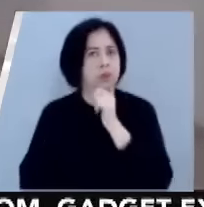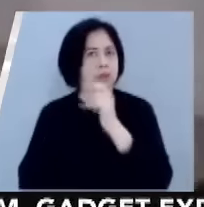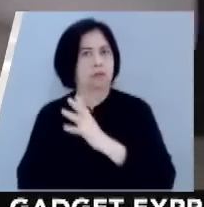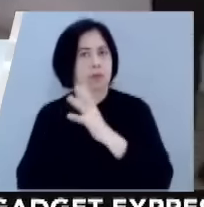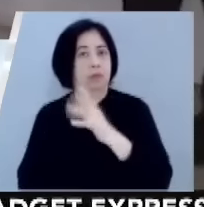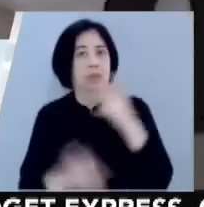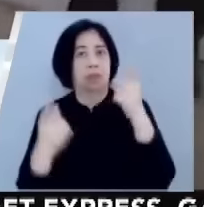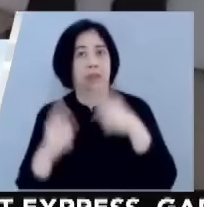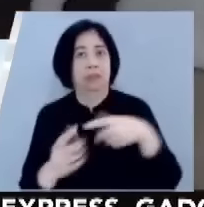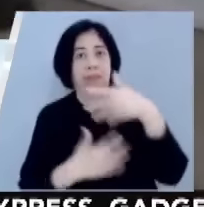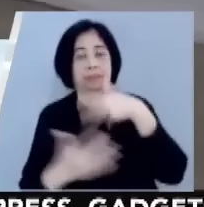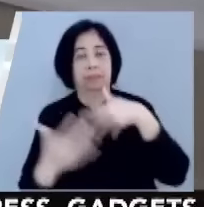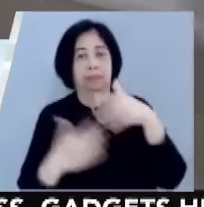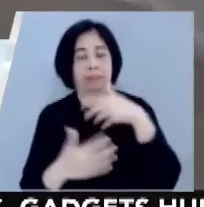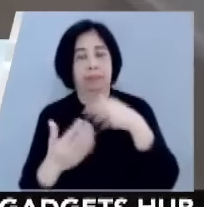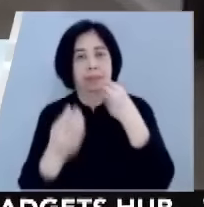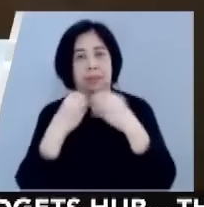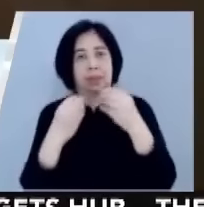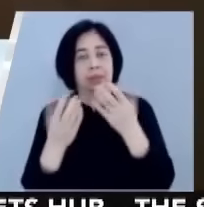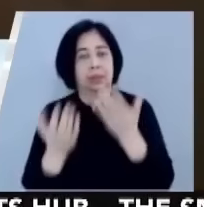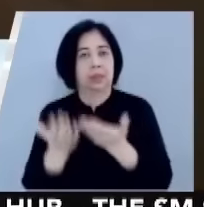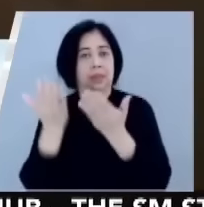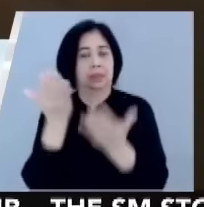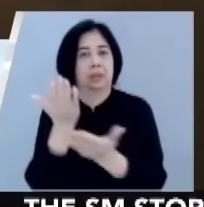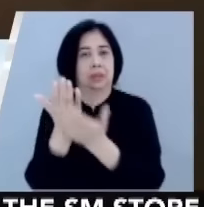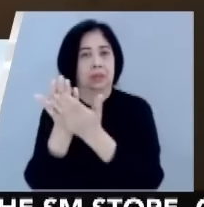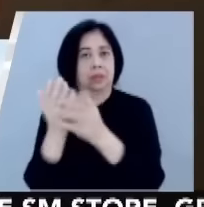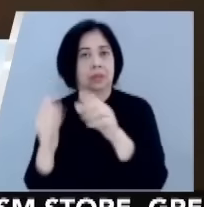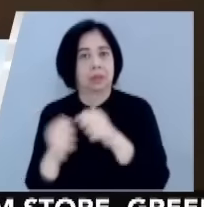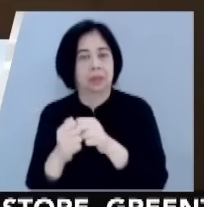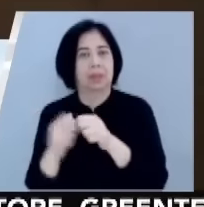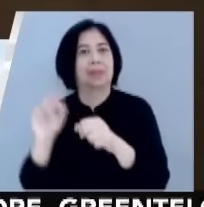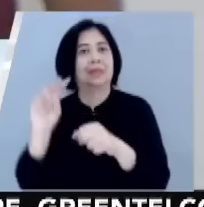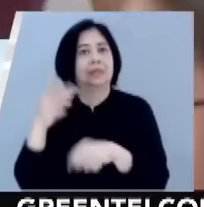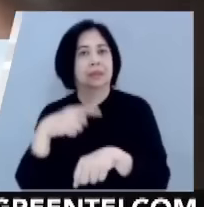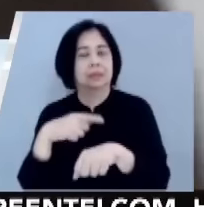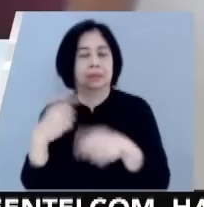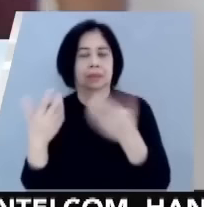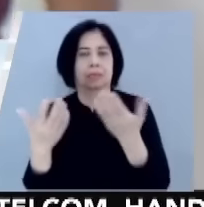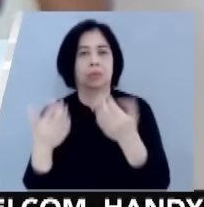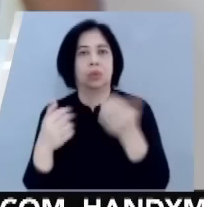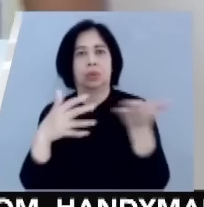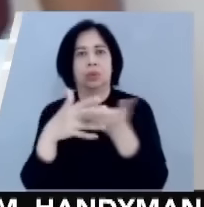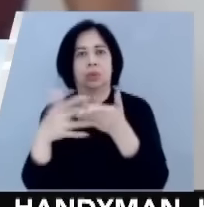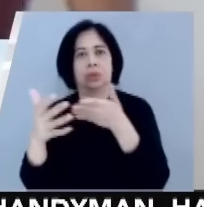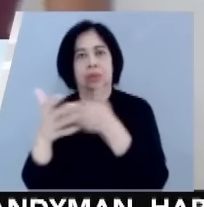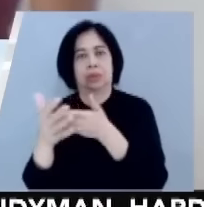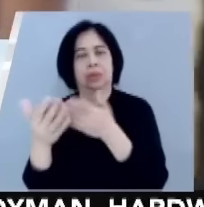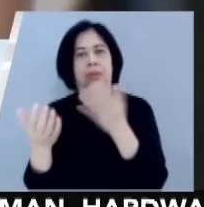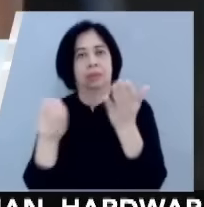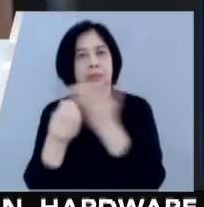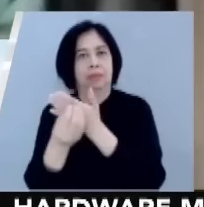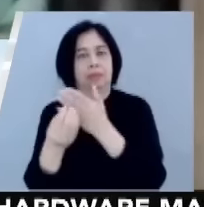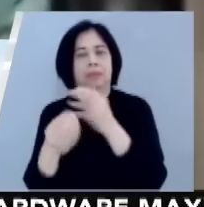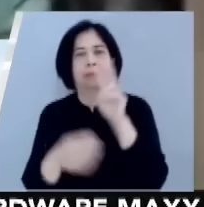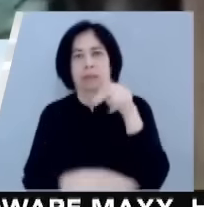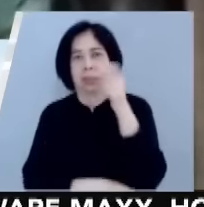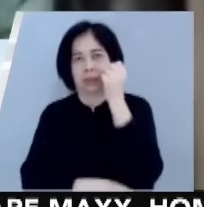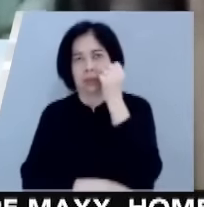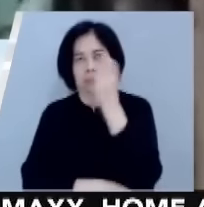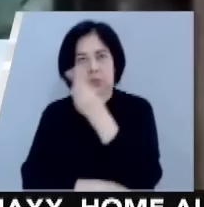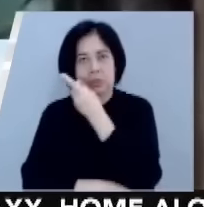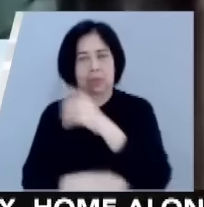fellowship dinner matapos ihain sa Kamara ang pangalawang impeachment complaint laban kay Vice President Sara Duterte.